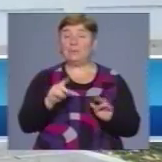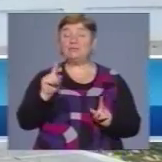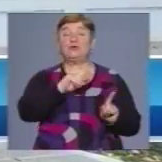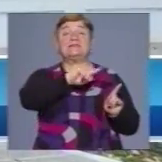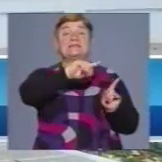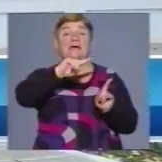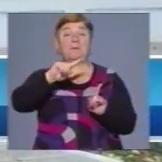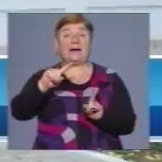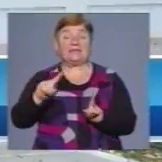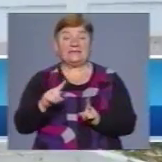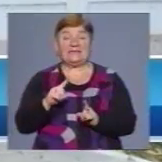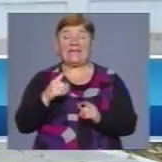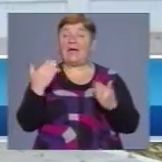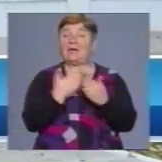кіно.